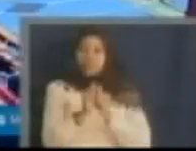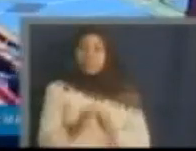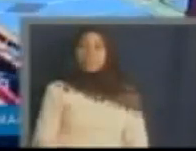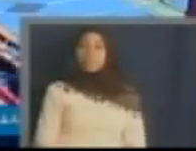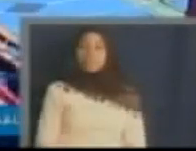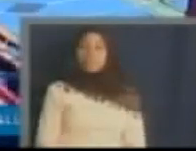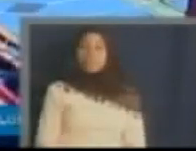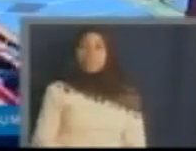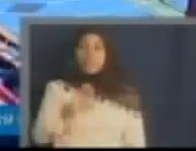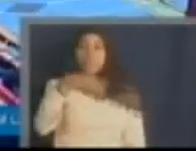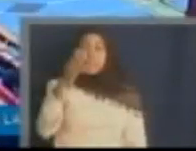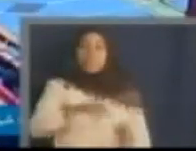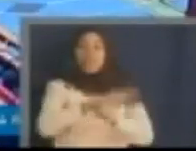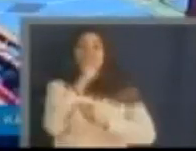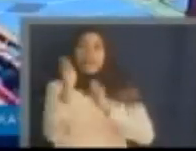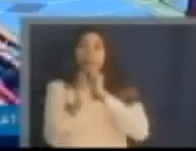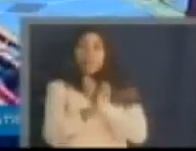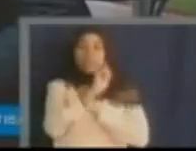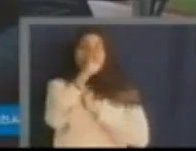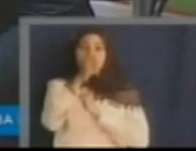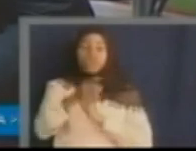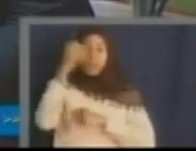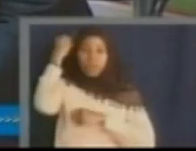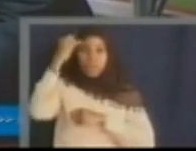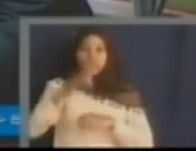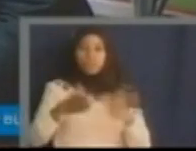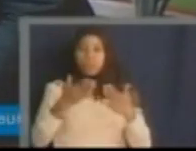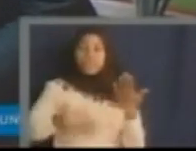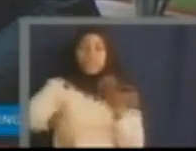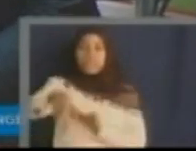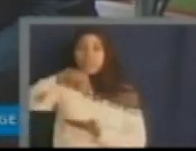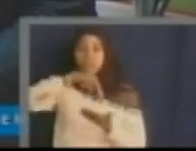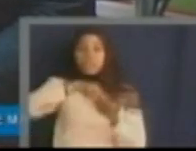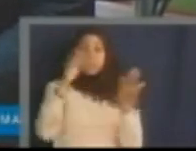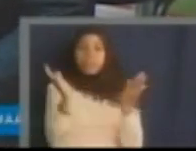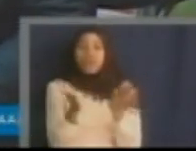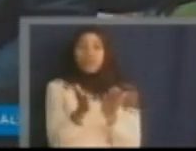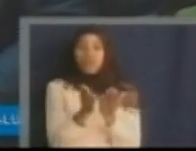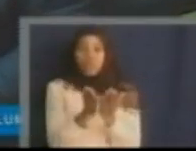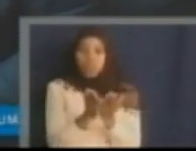Baada ya marekebisho hayo waheshimiwa, naomba sasa tusimame kusoma dua ya kushukuru.